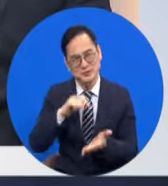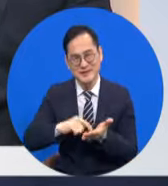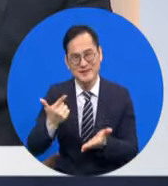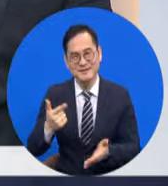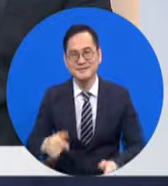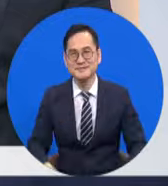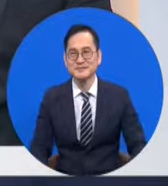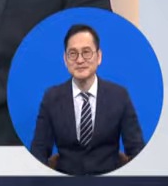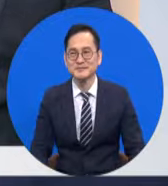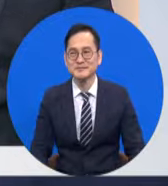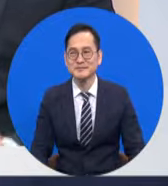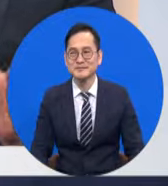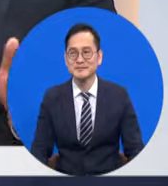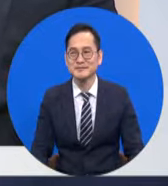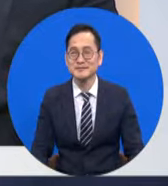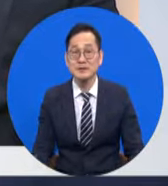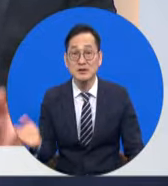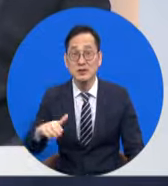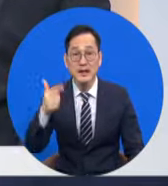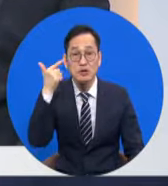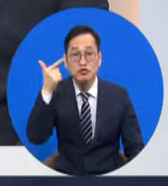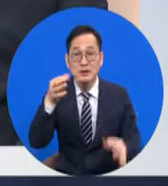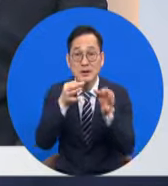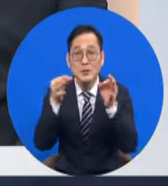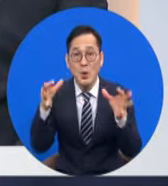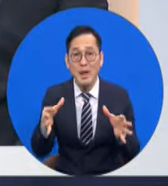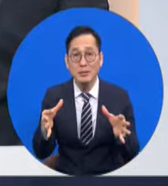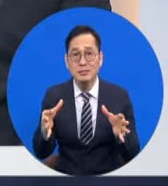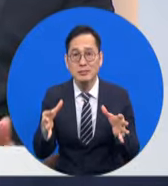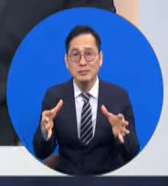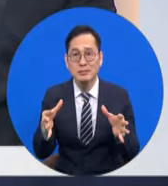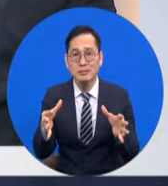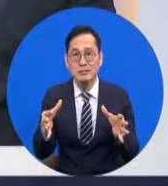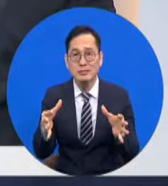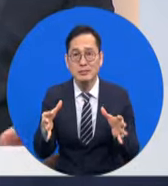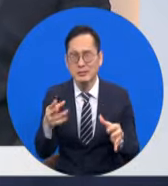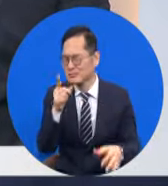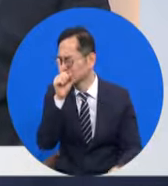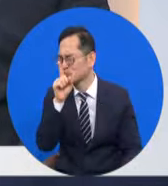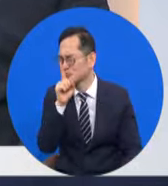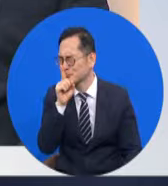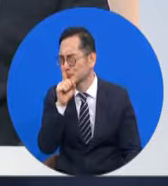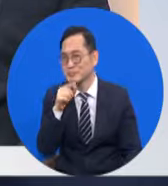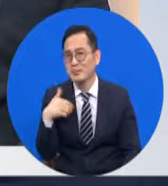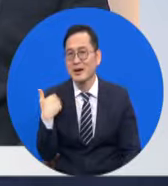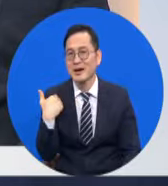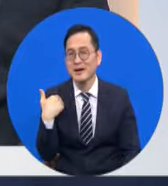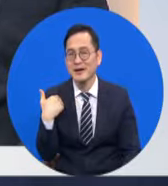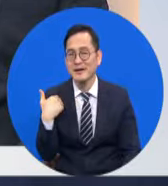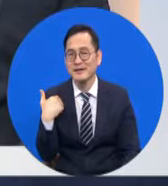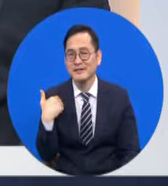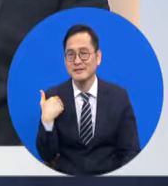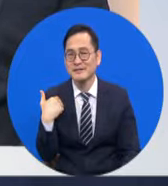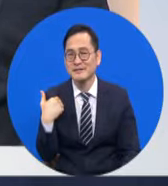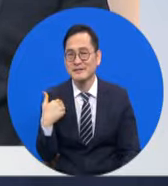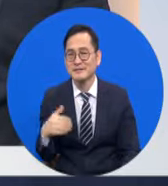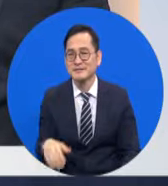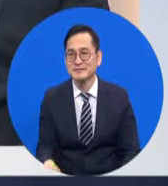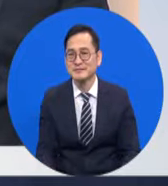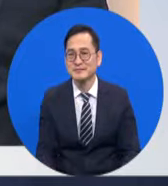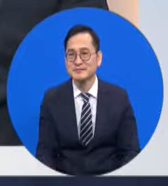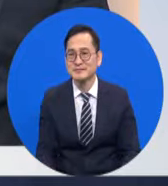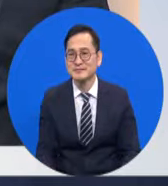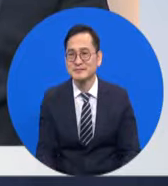지금 송 변호사님 말씀대로 6일 동안에 원희룡 후보가 지금까지 선거운동 전략이 주요했다고 하면 아직